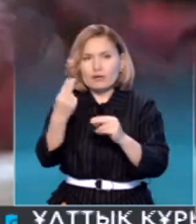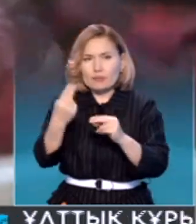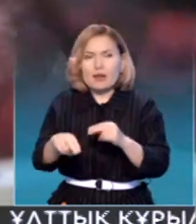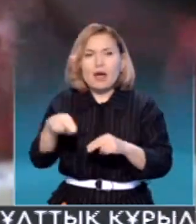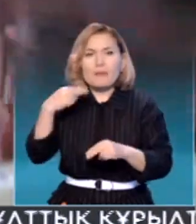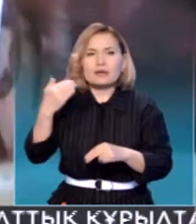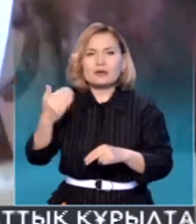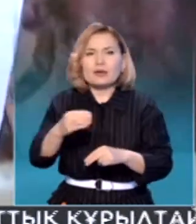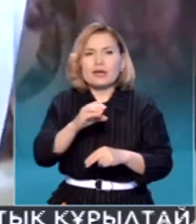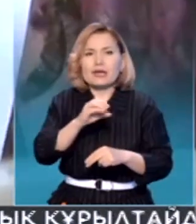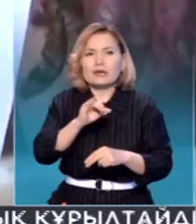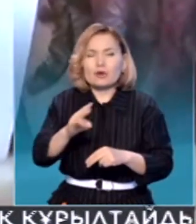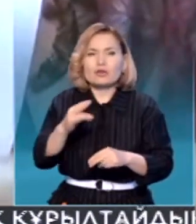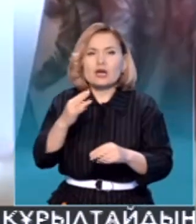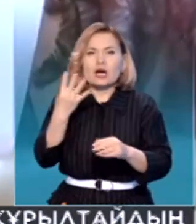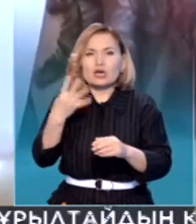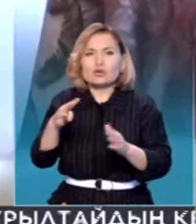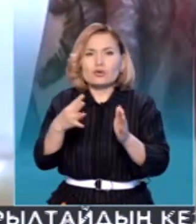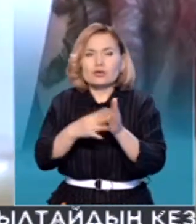президент Реджеп Тайып Эрдоған